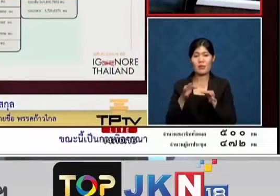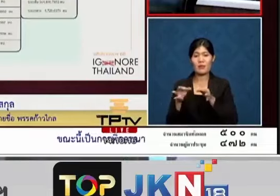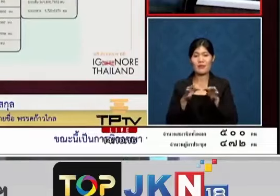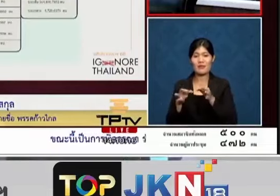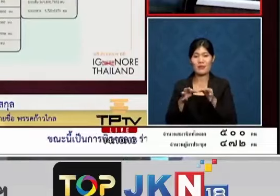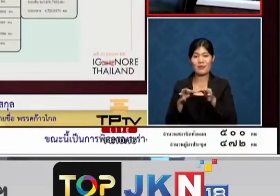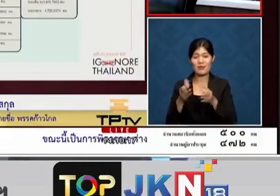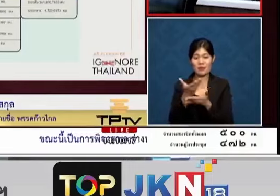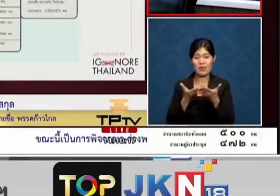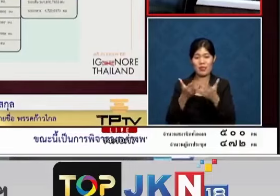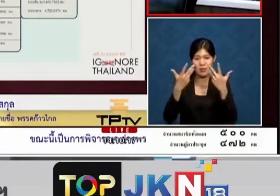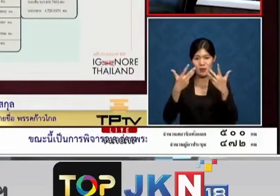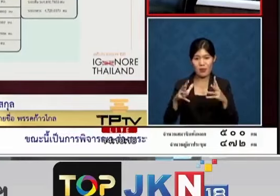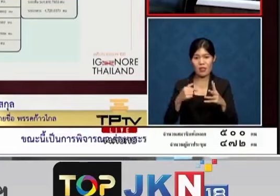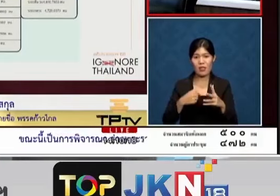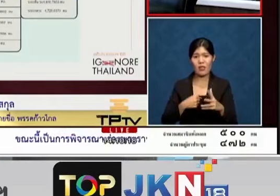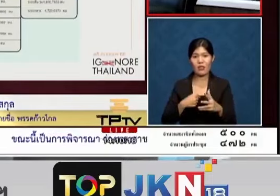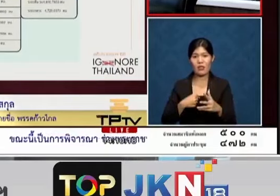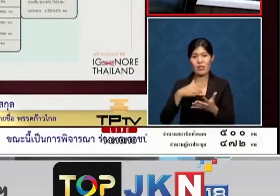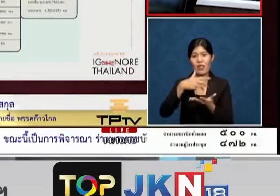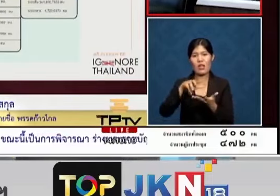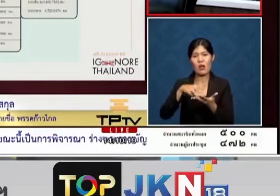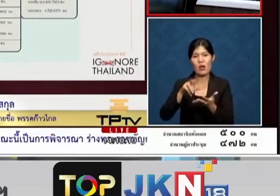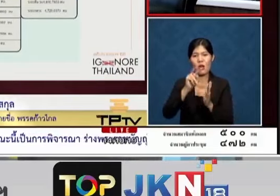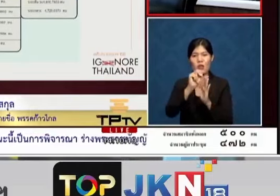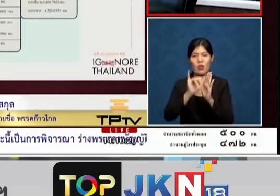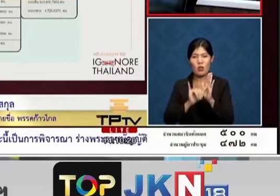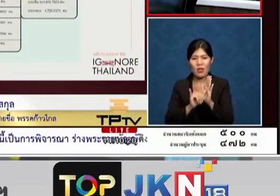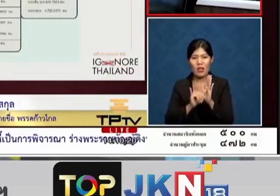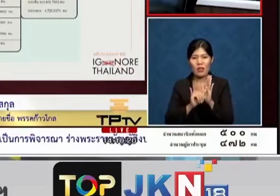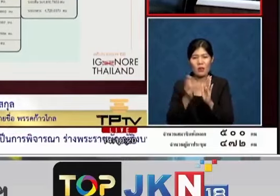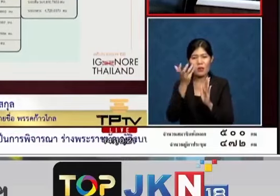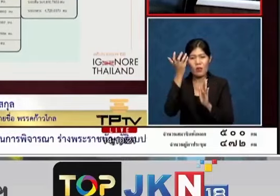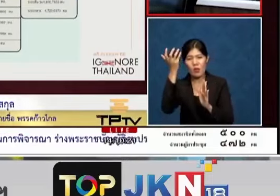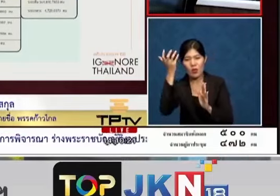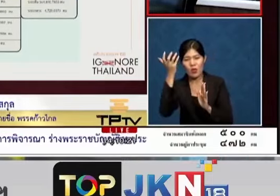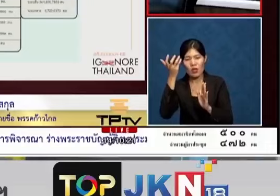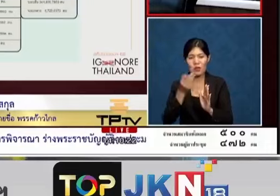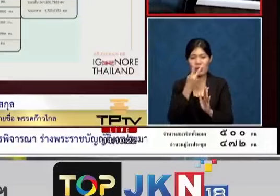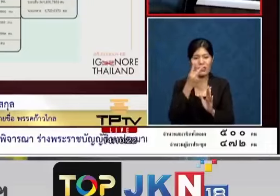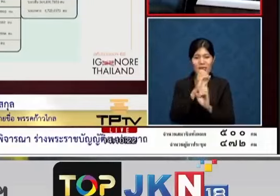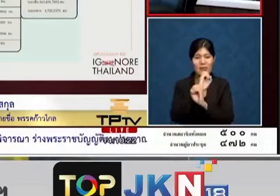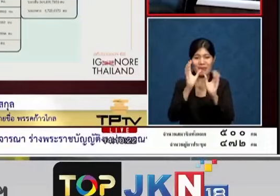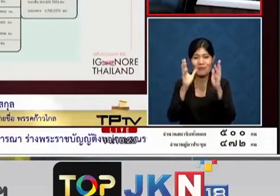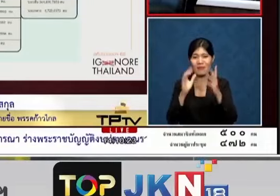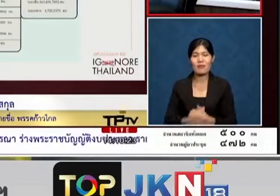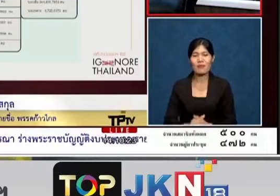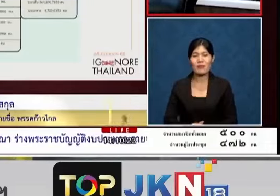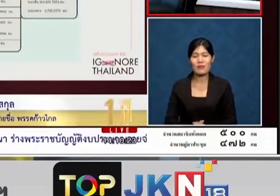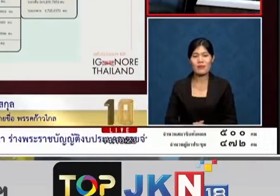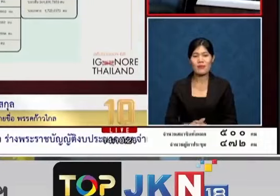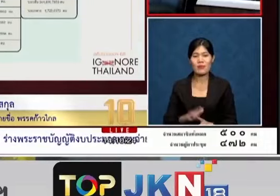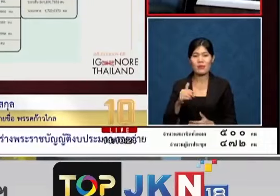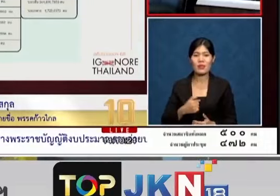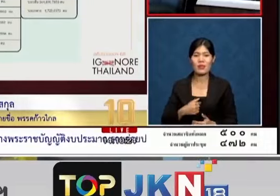กับโดนข้าราชการย้อมแมวเอาโครงการสมัยรัฐบาลพลเอกประยุทธ์มาแปะป้ายใหม่นี่กล่าวหากันอย่างนี้กลางสภาน ะ ไปฟัง